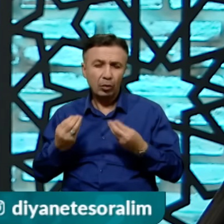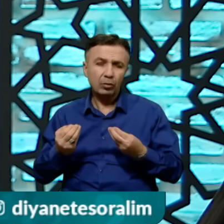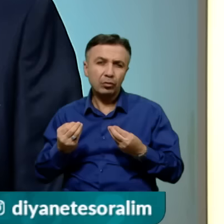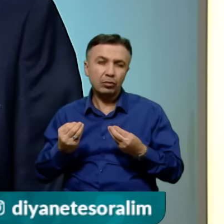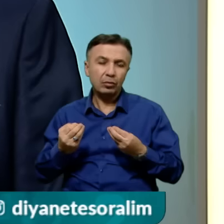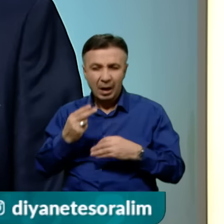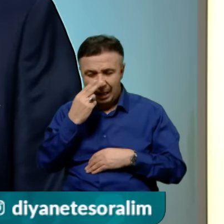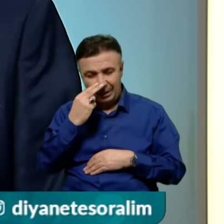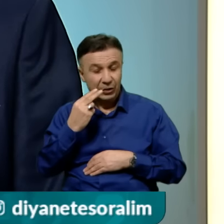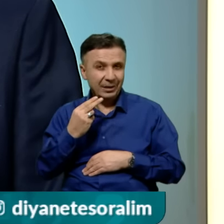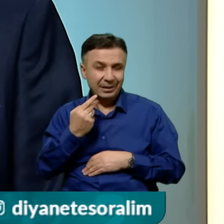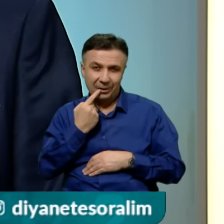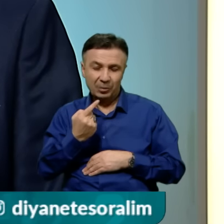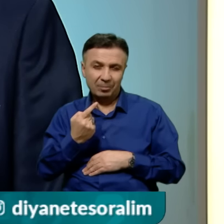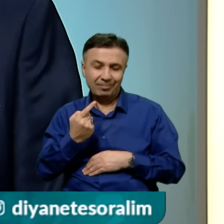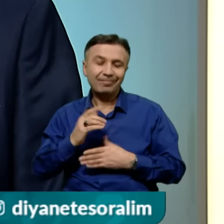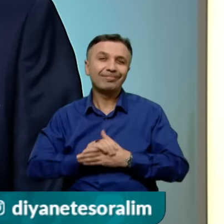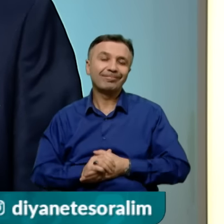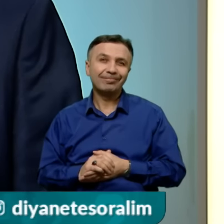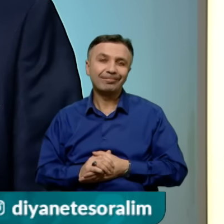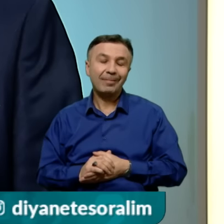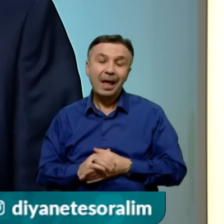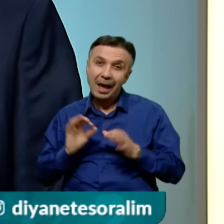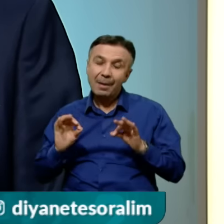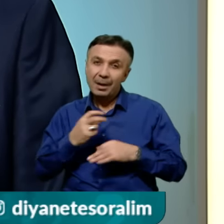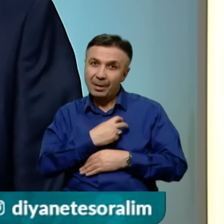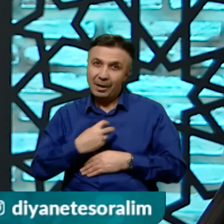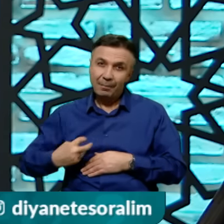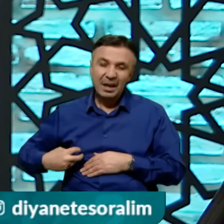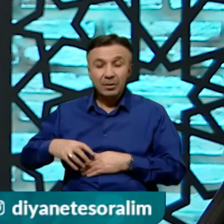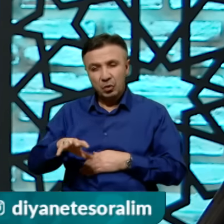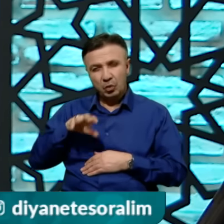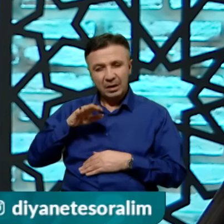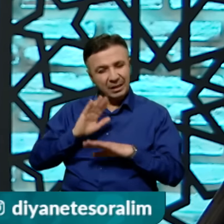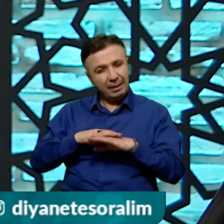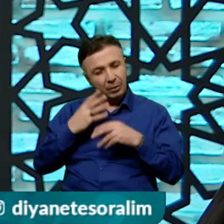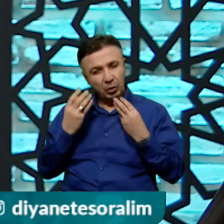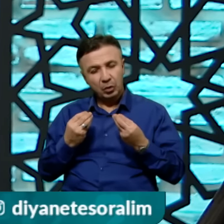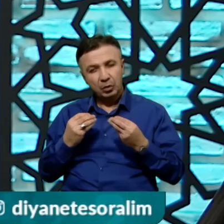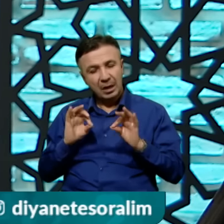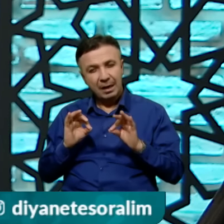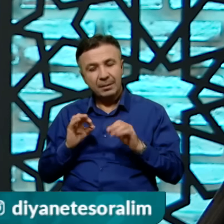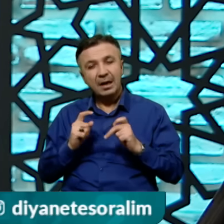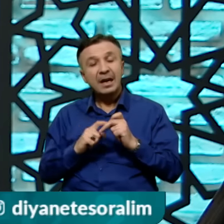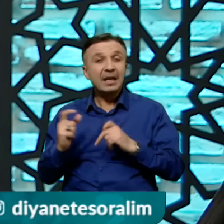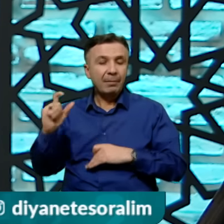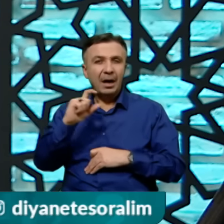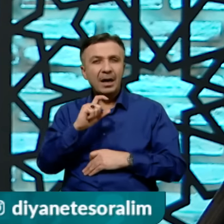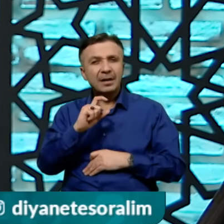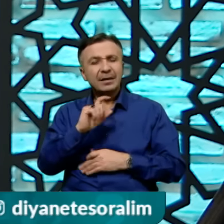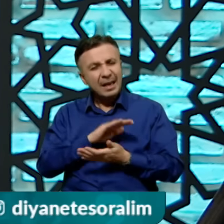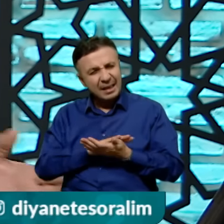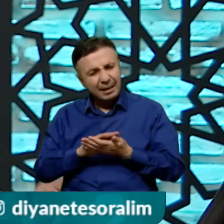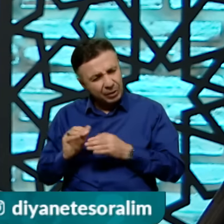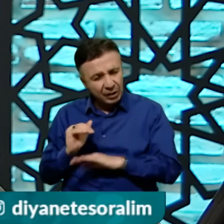arkadaşlarla konuşurken vücut şöyle bir ısınır diyorum hem de efendimizin sünnetini yerine getirmiş olur hem de Recep'i İhya etmiş olur